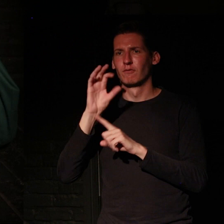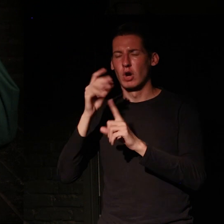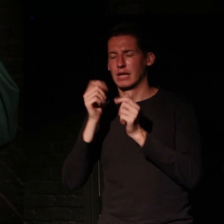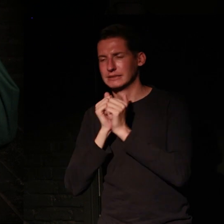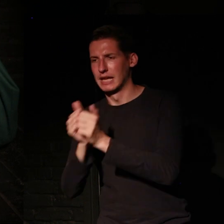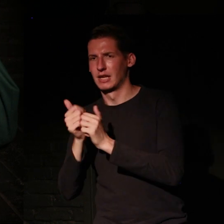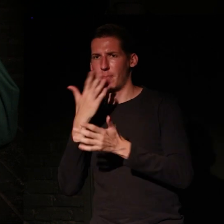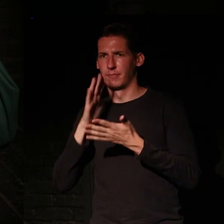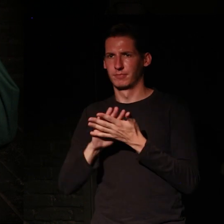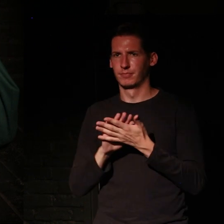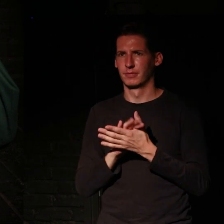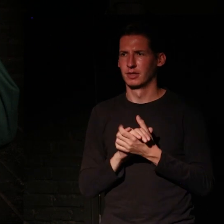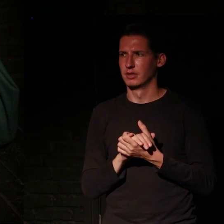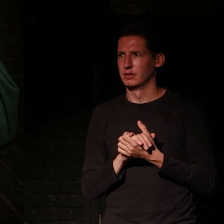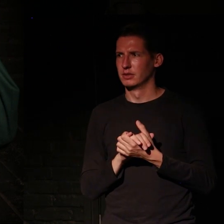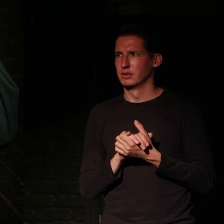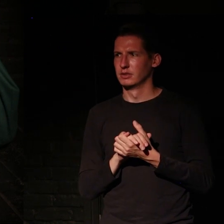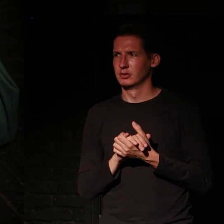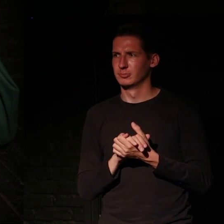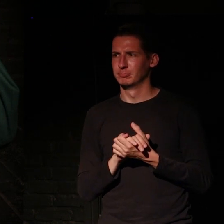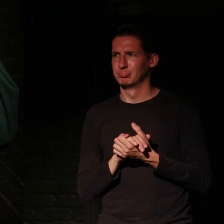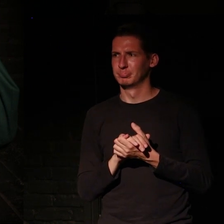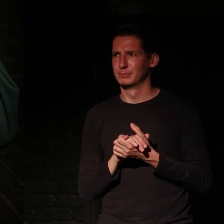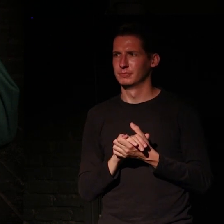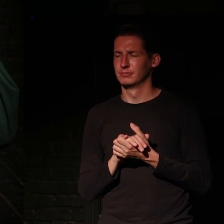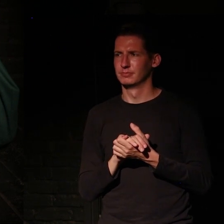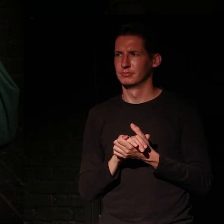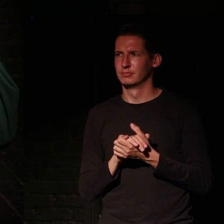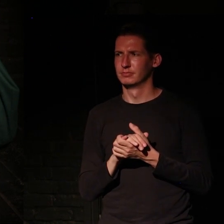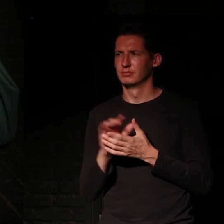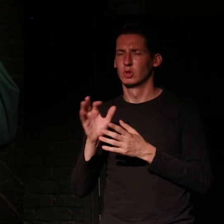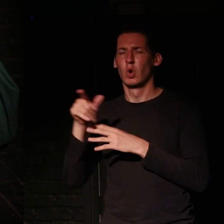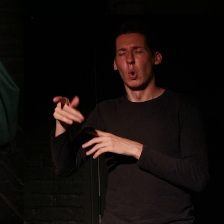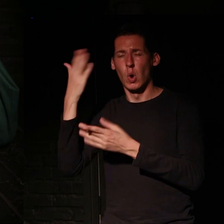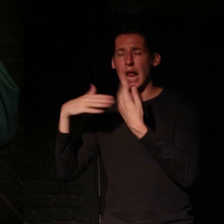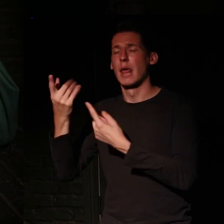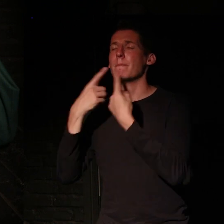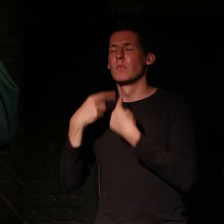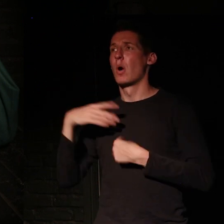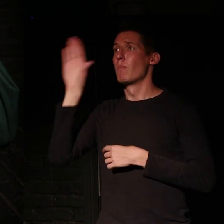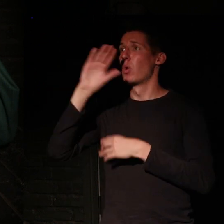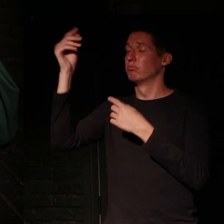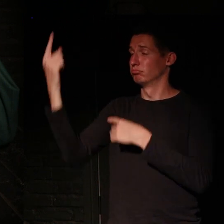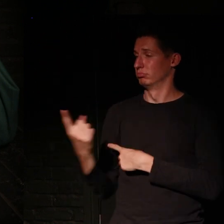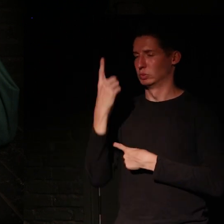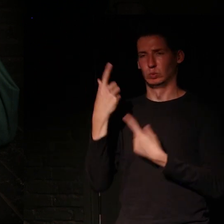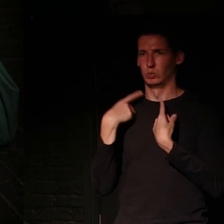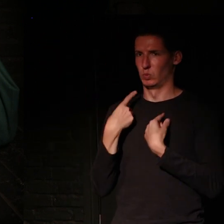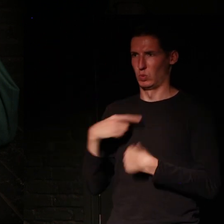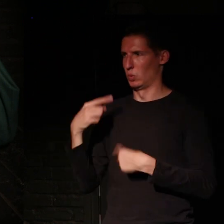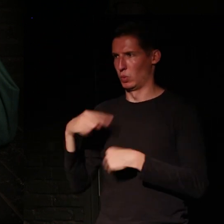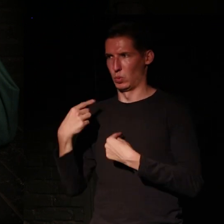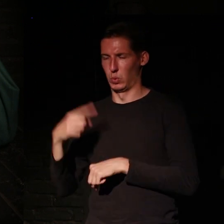I ta osoba kiedyś powiedziała mi tak. Wiesz, Bóg nigdy mi się nie objawił, więc jestem